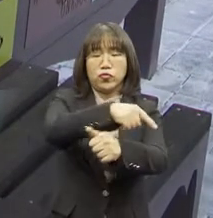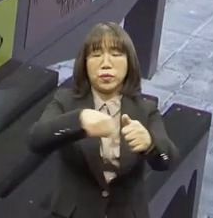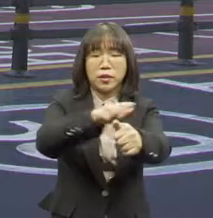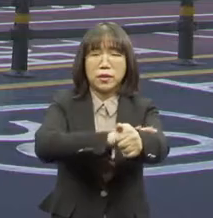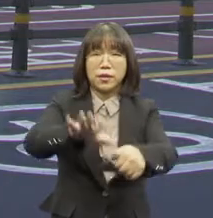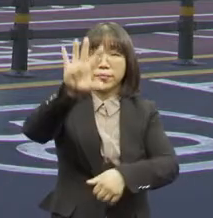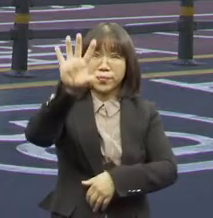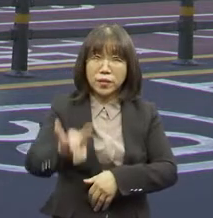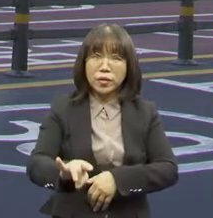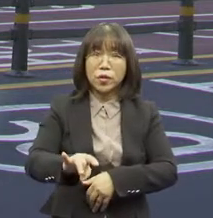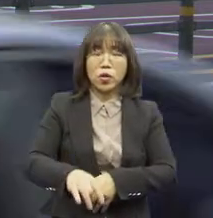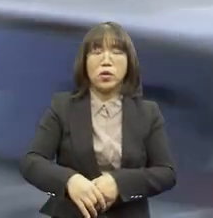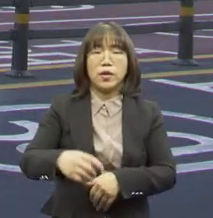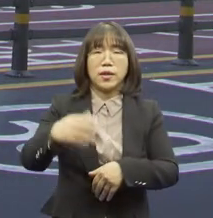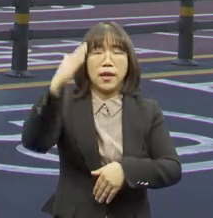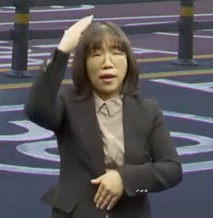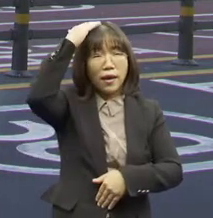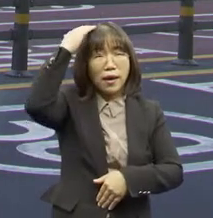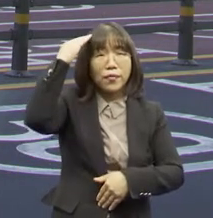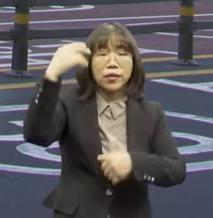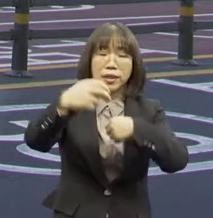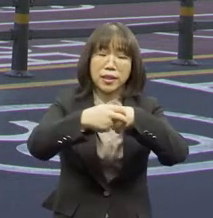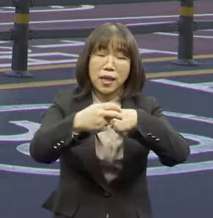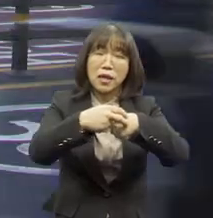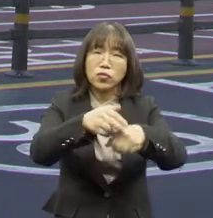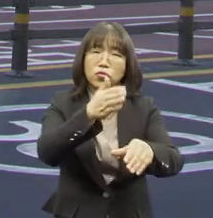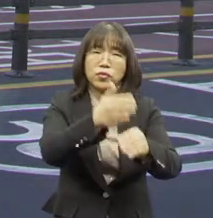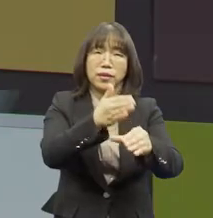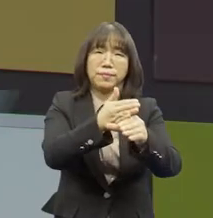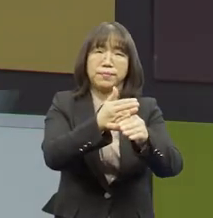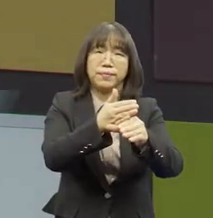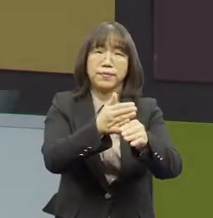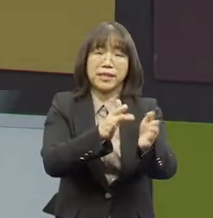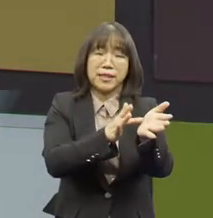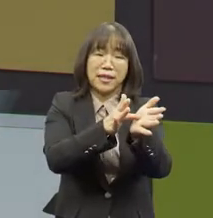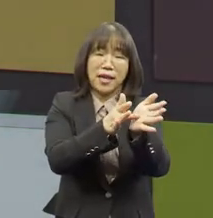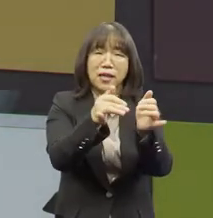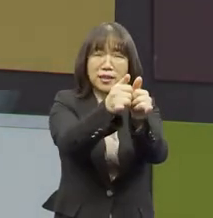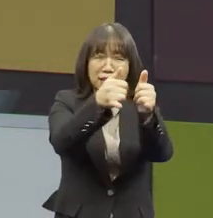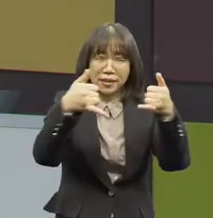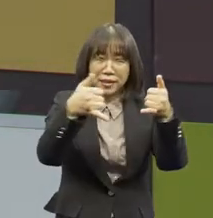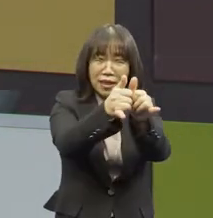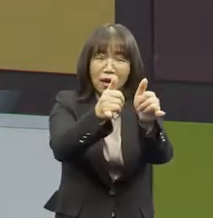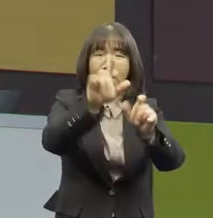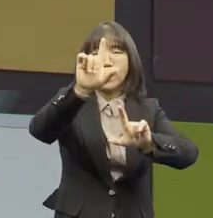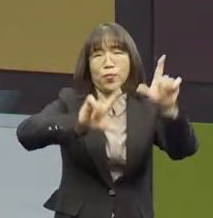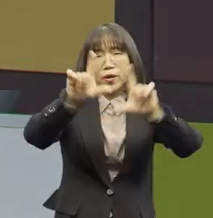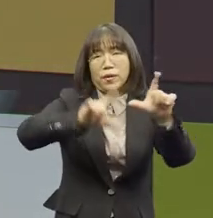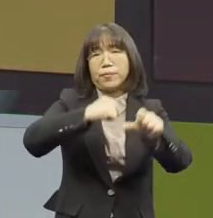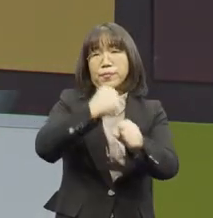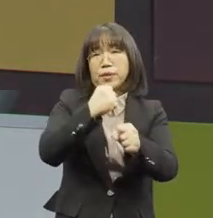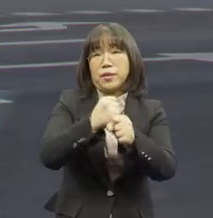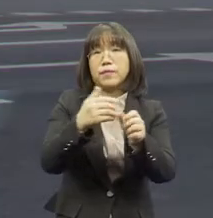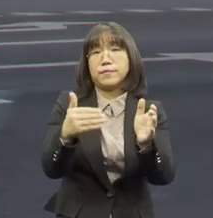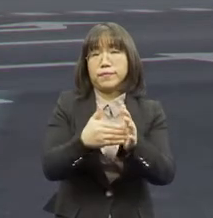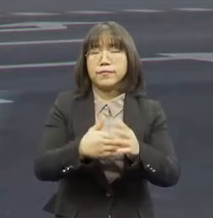경관과 조화를 이루며 한약의 중심지라는 의미를 다바 약장 을 콘셉트로 만들어졌습니다